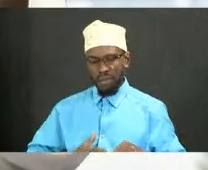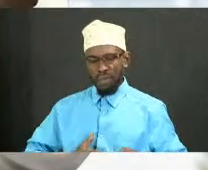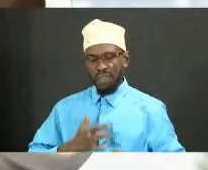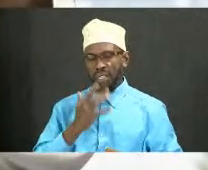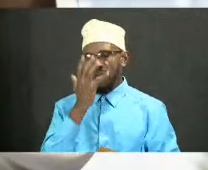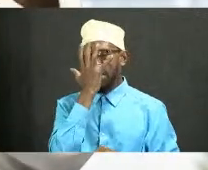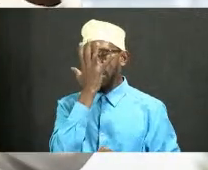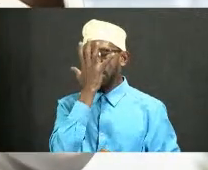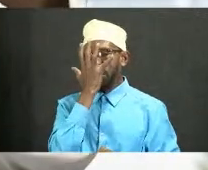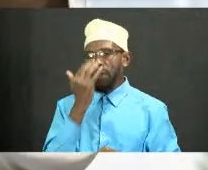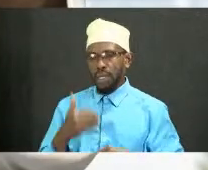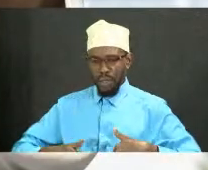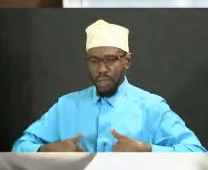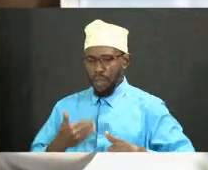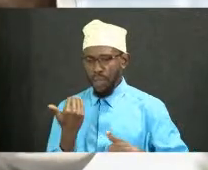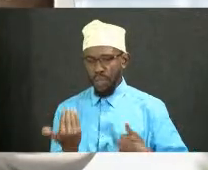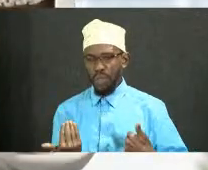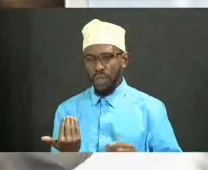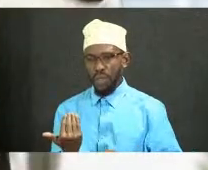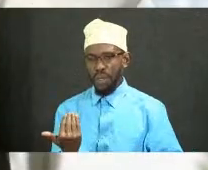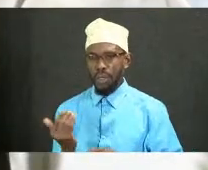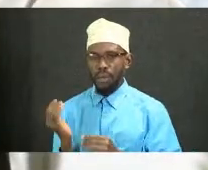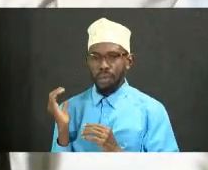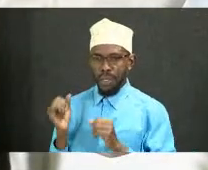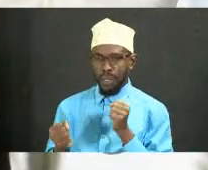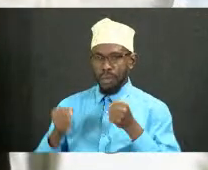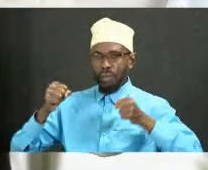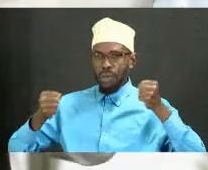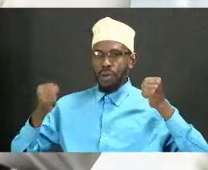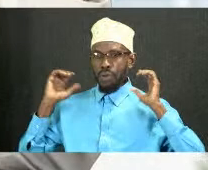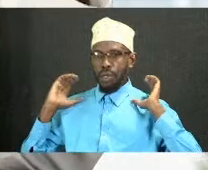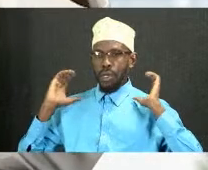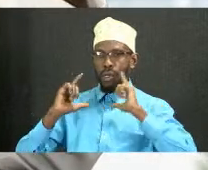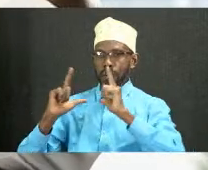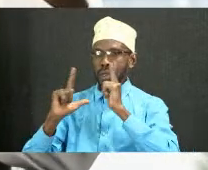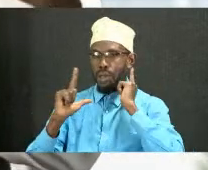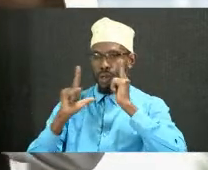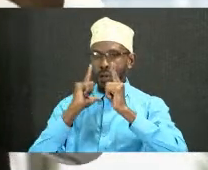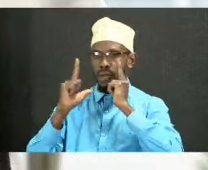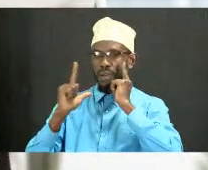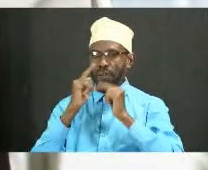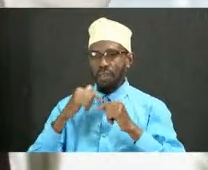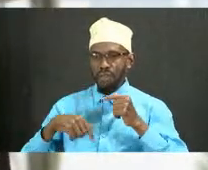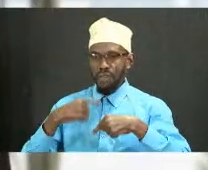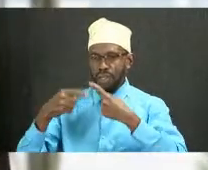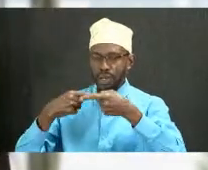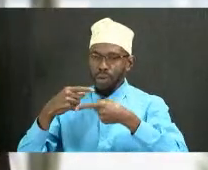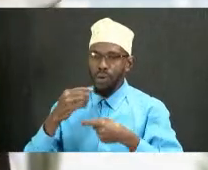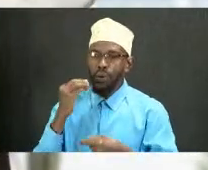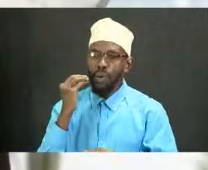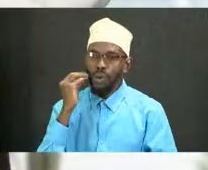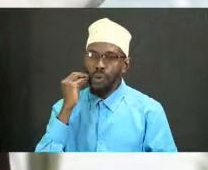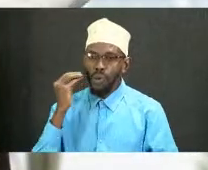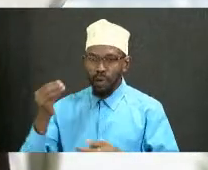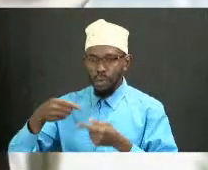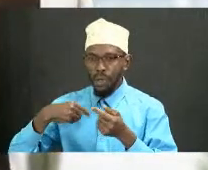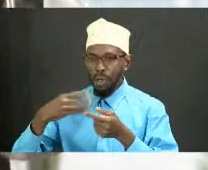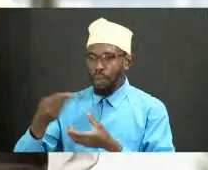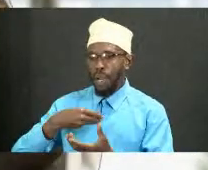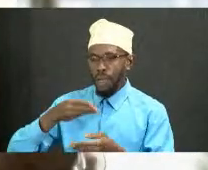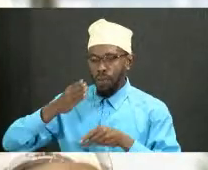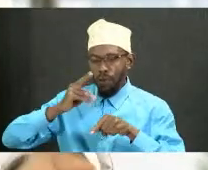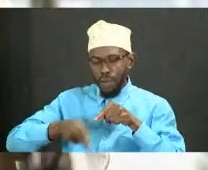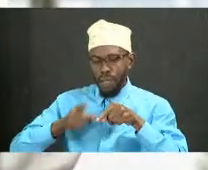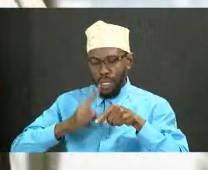haya zamani, pengine sisi tukiwa vijana hata kubebwa nyuma ya pickup ilikuwa unaona haya. Ama ukitumwa pengine dukani uende ununue